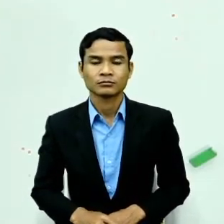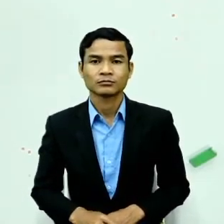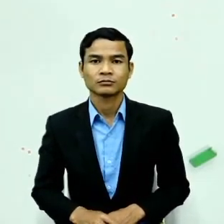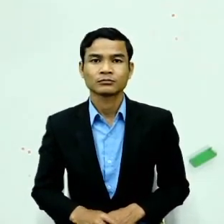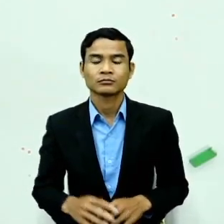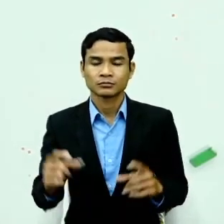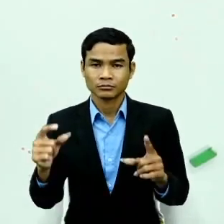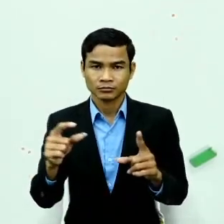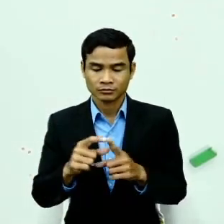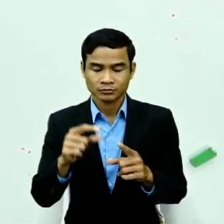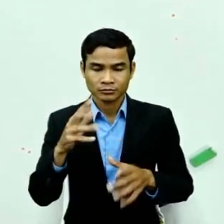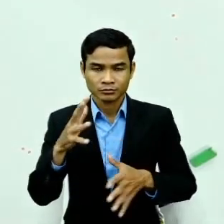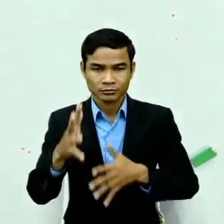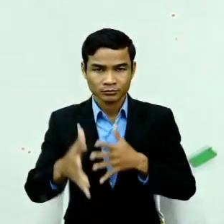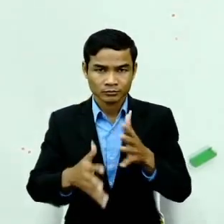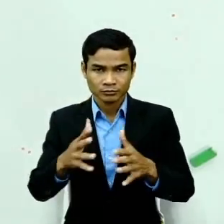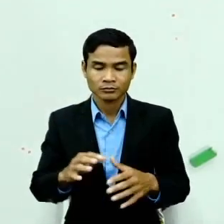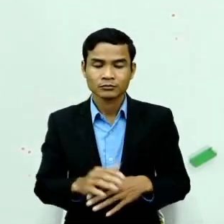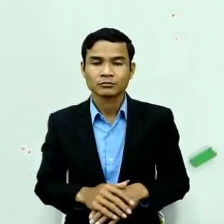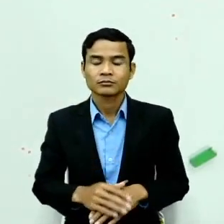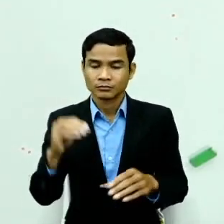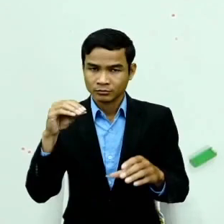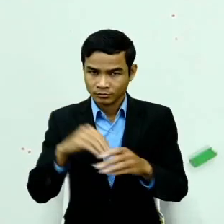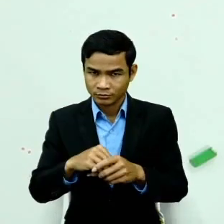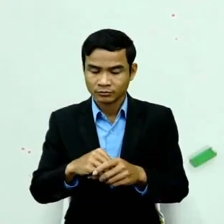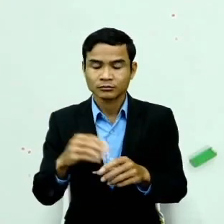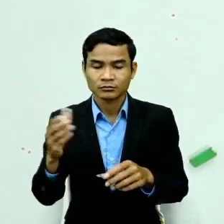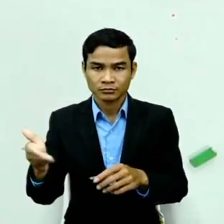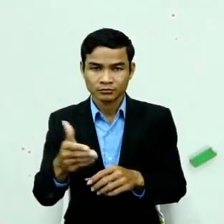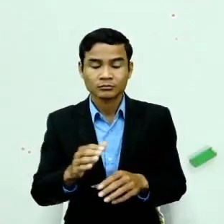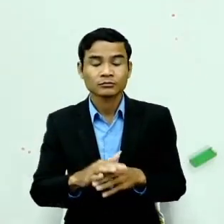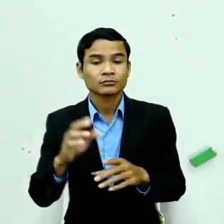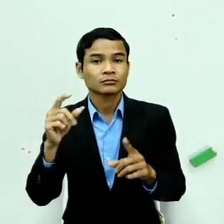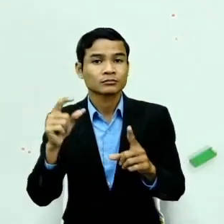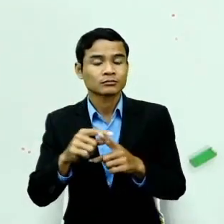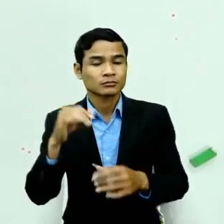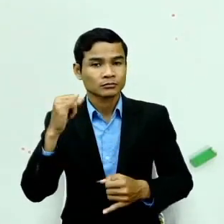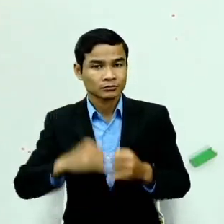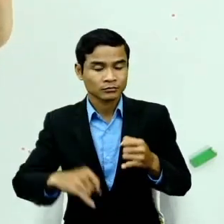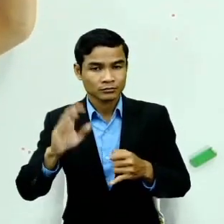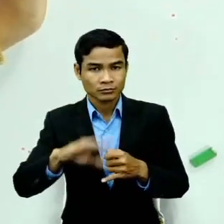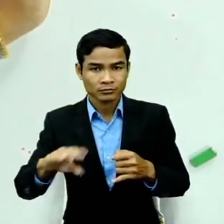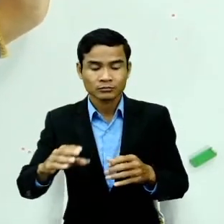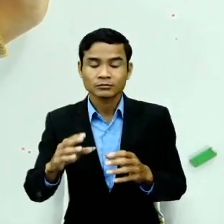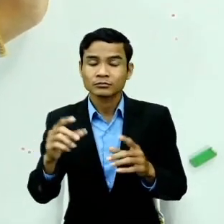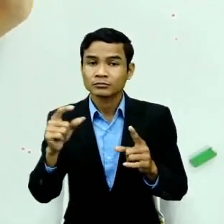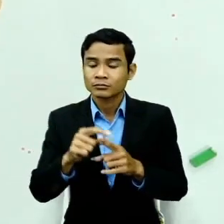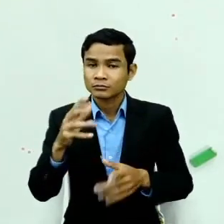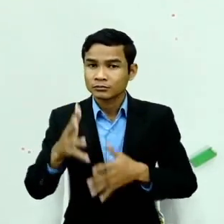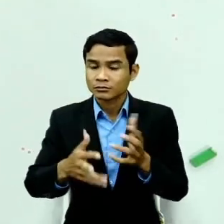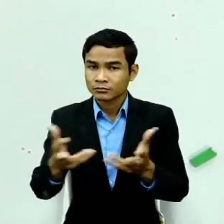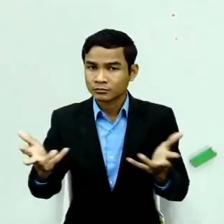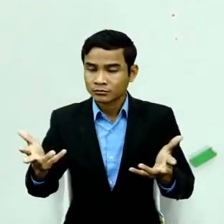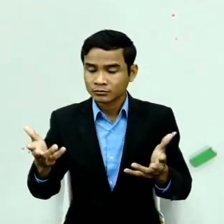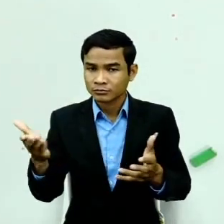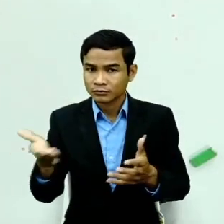chá bị này ăn thá non chá chúc bị trong khao con ăn thả máy